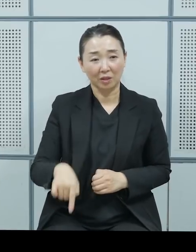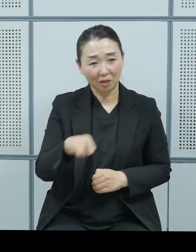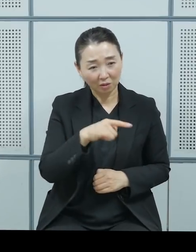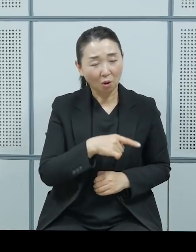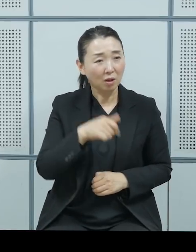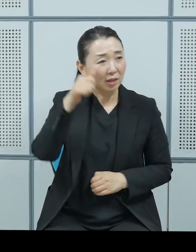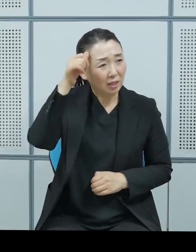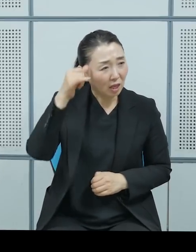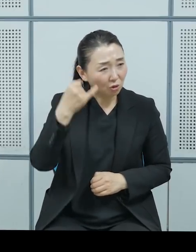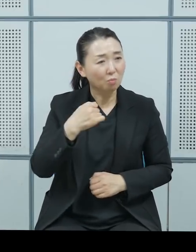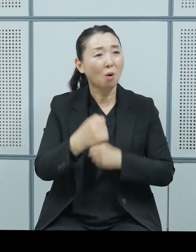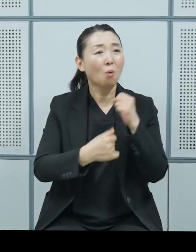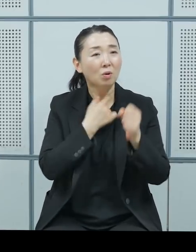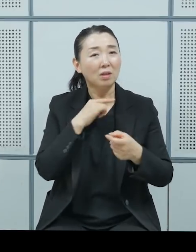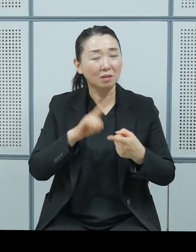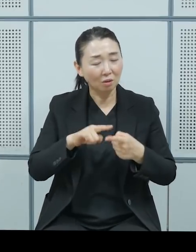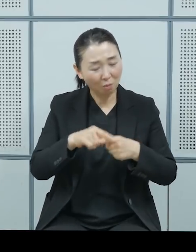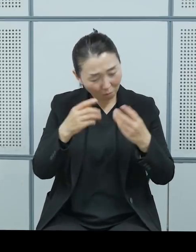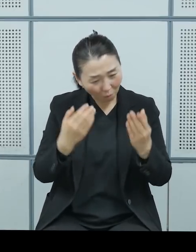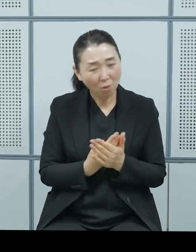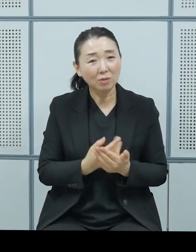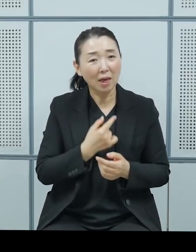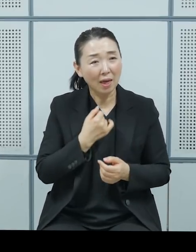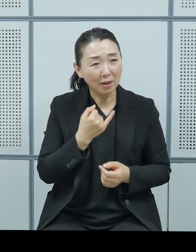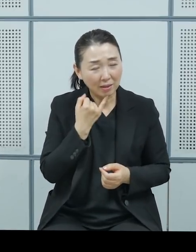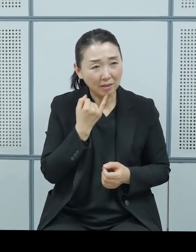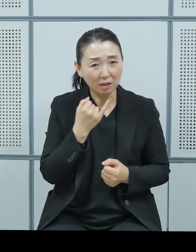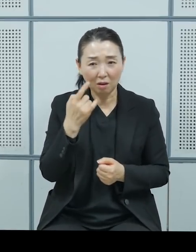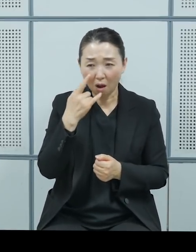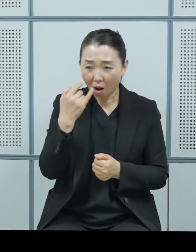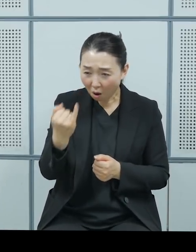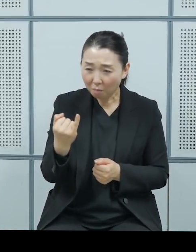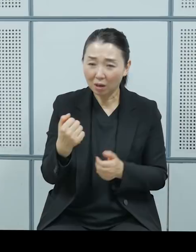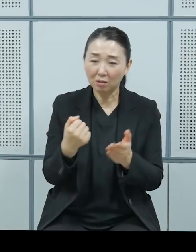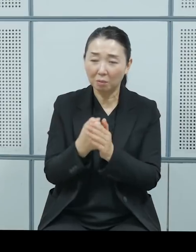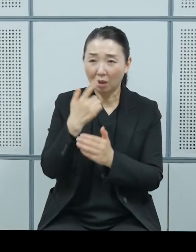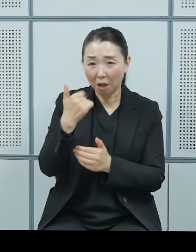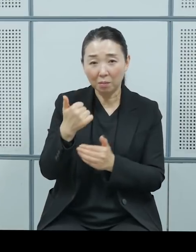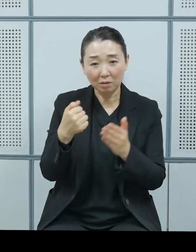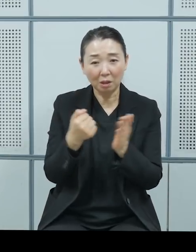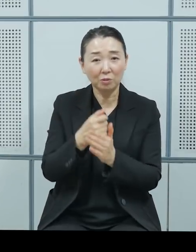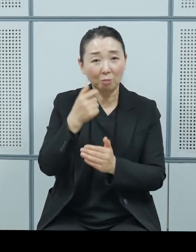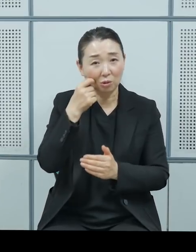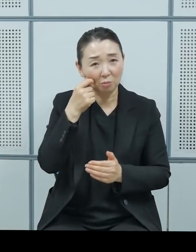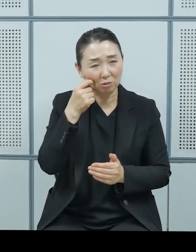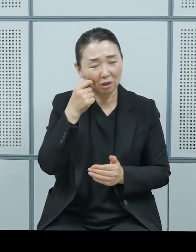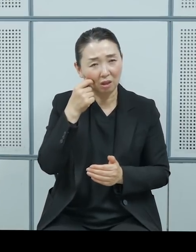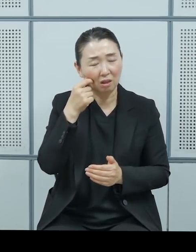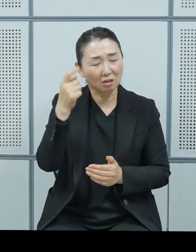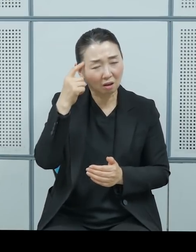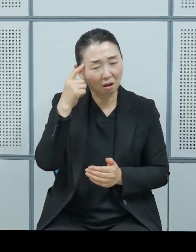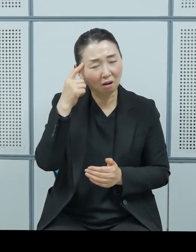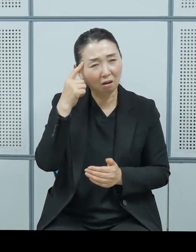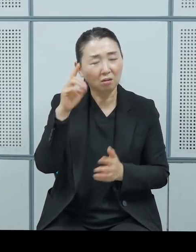너희들은 사춘기 뭘 하든지 다 지나가야 돼. 나중에 이거 엄마 때문에 아빠 때문에 못했어 그러면 그때 더 힘든 거다. 그래서